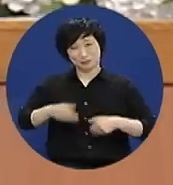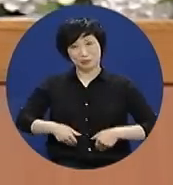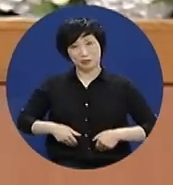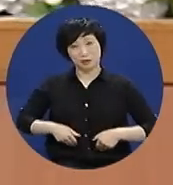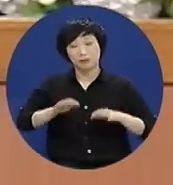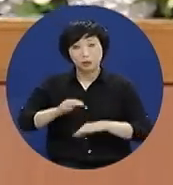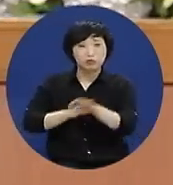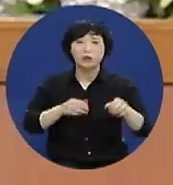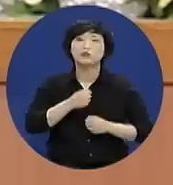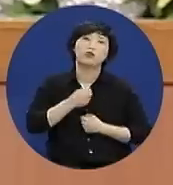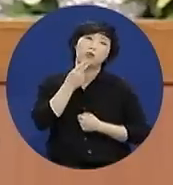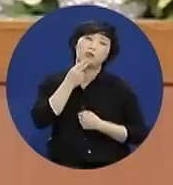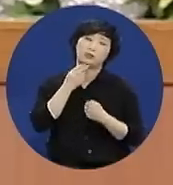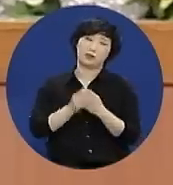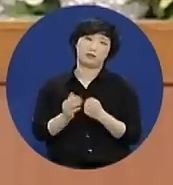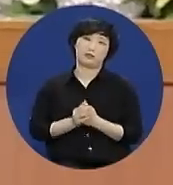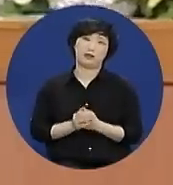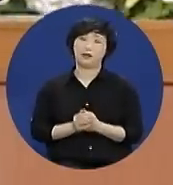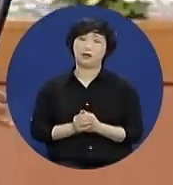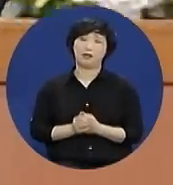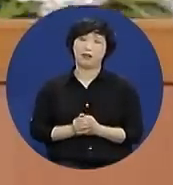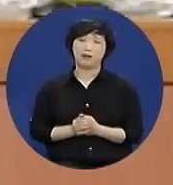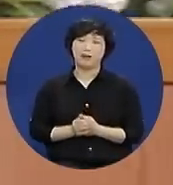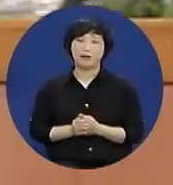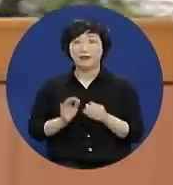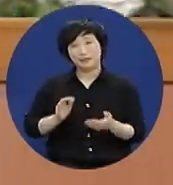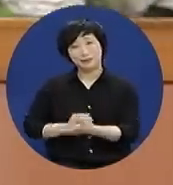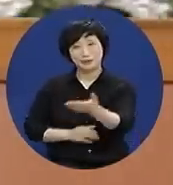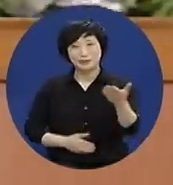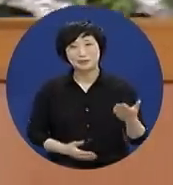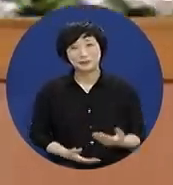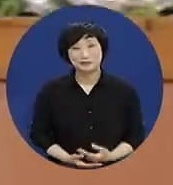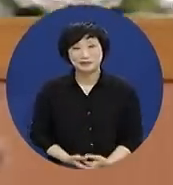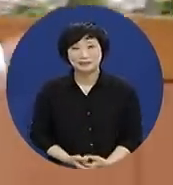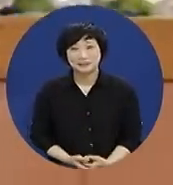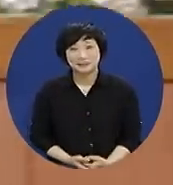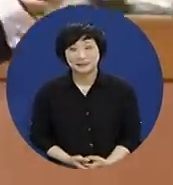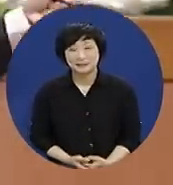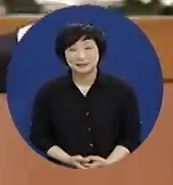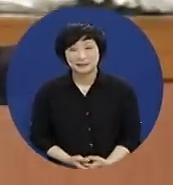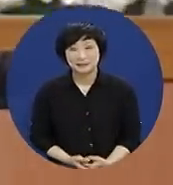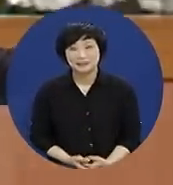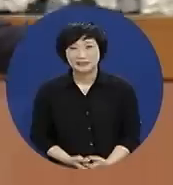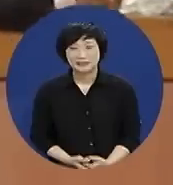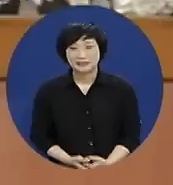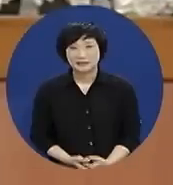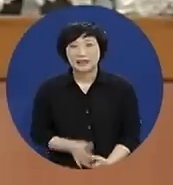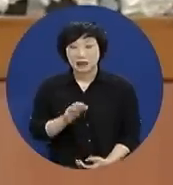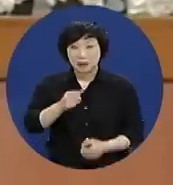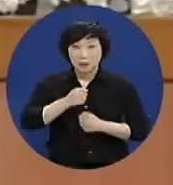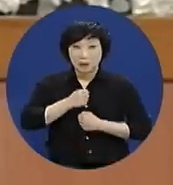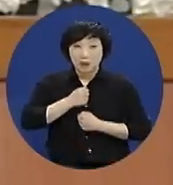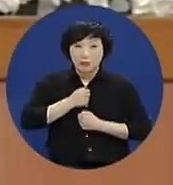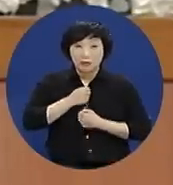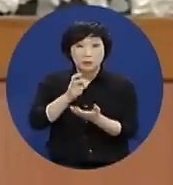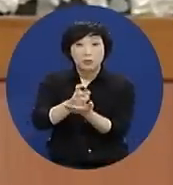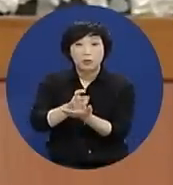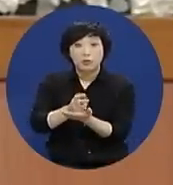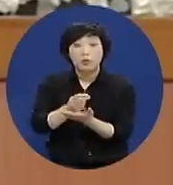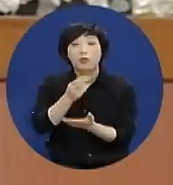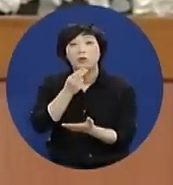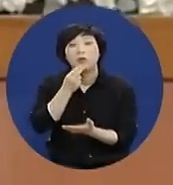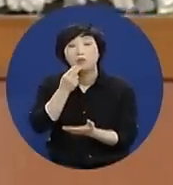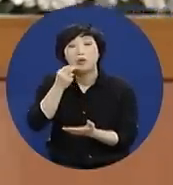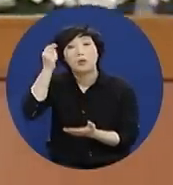せいですところで私たちがこの地に行きながらなぜこの方を